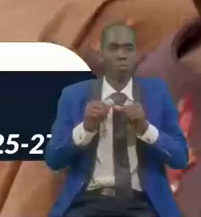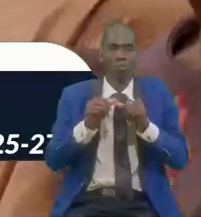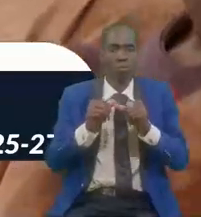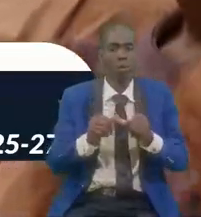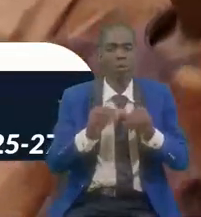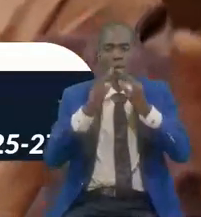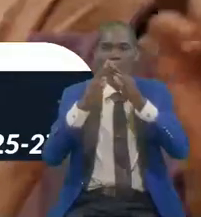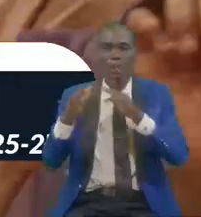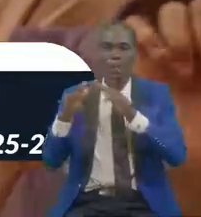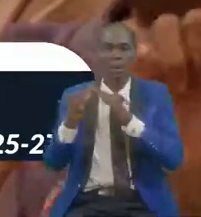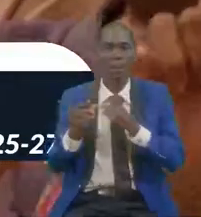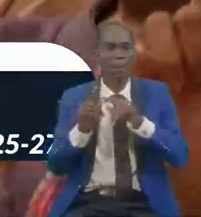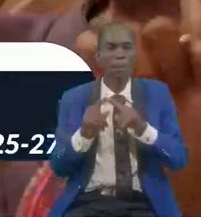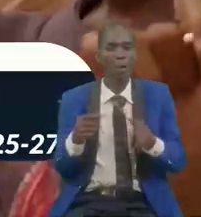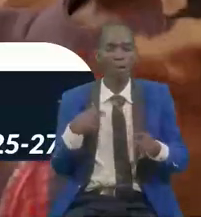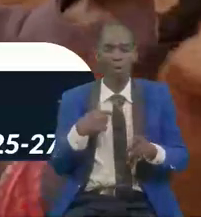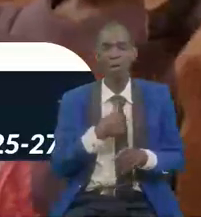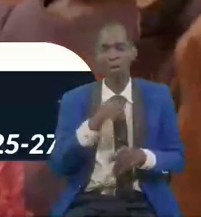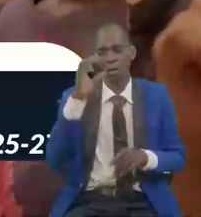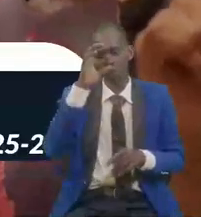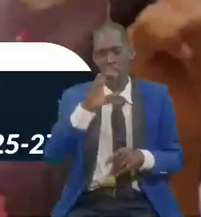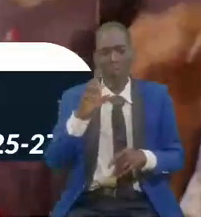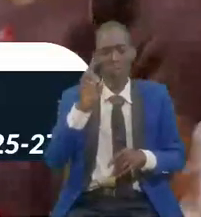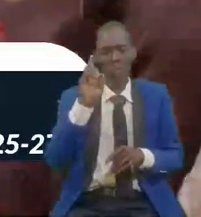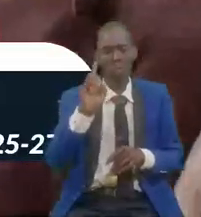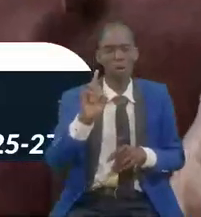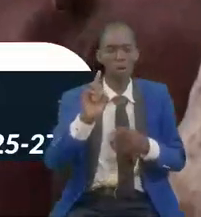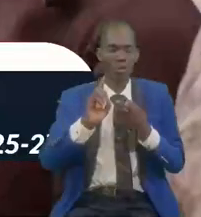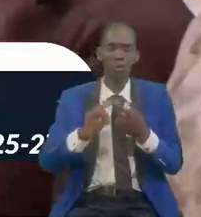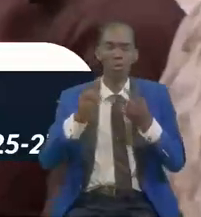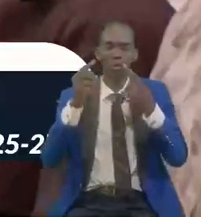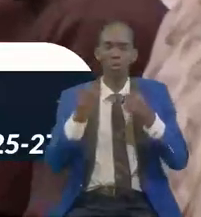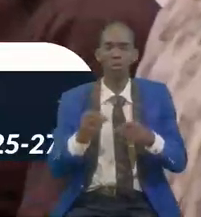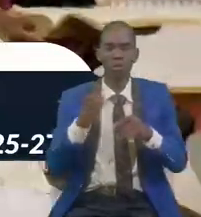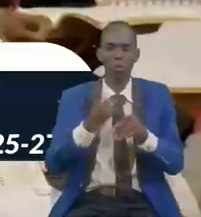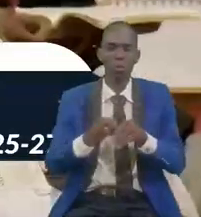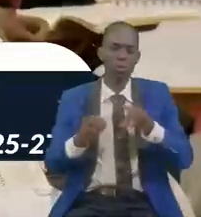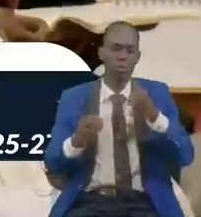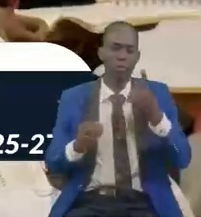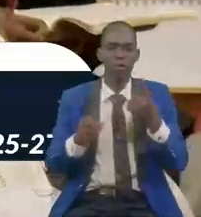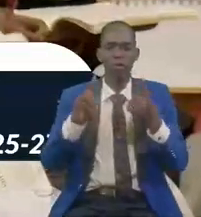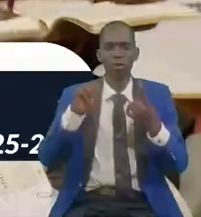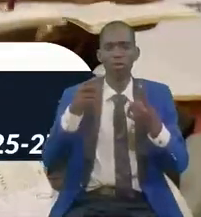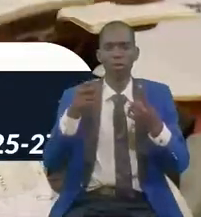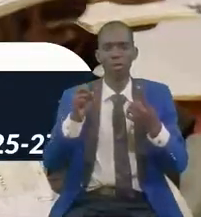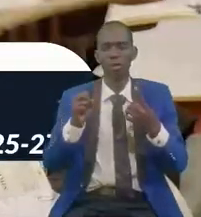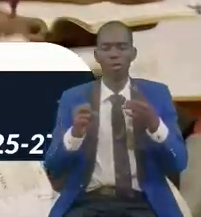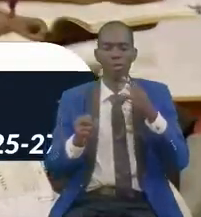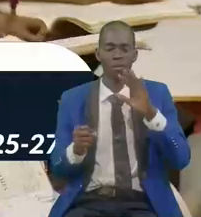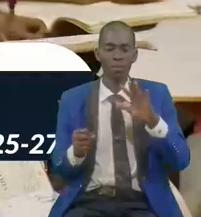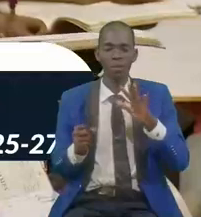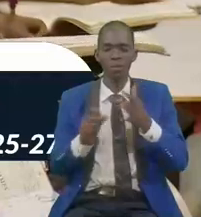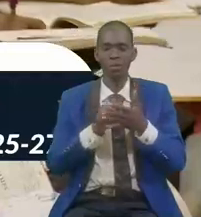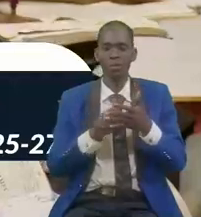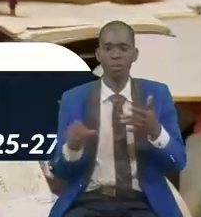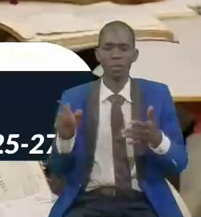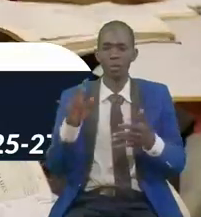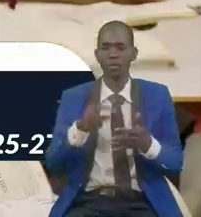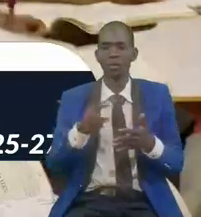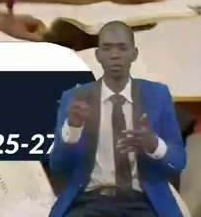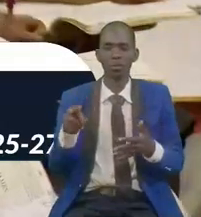permanente, mais nous cherchons celle qui est à venir. 1 Thessaloniciens